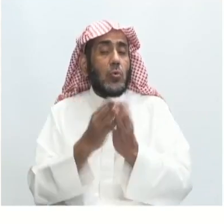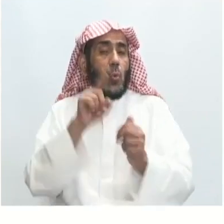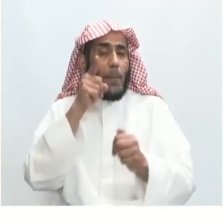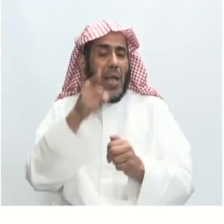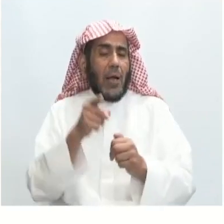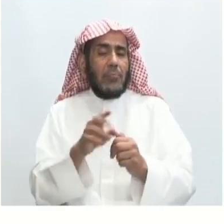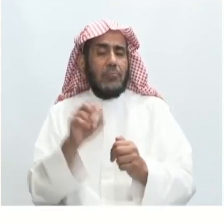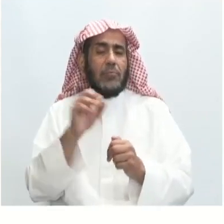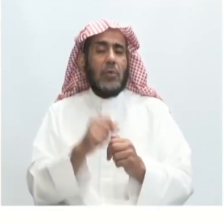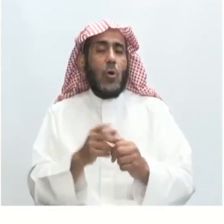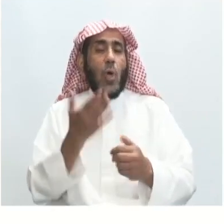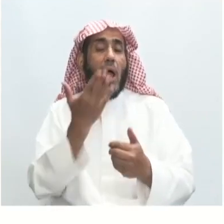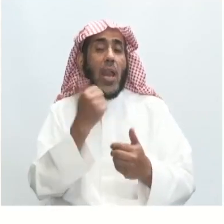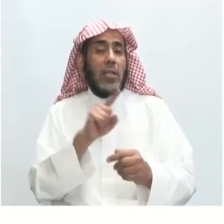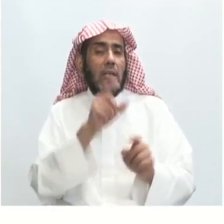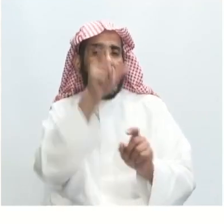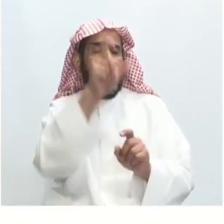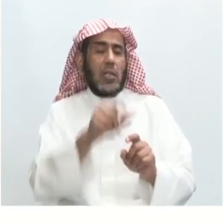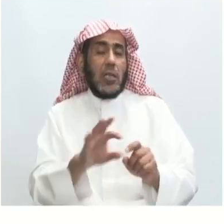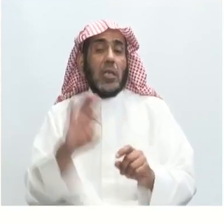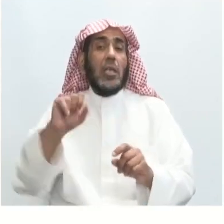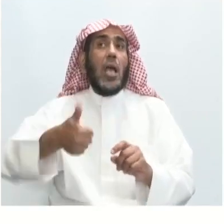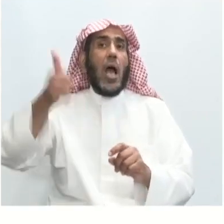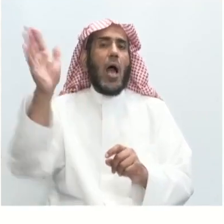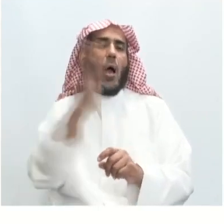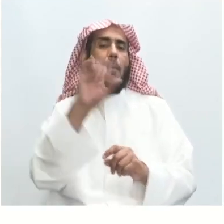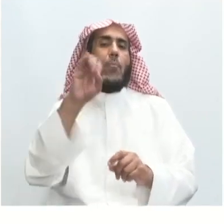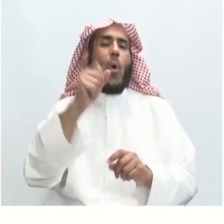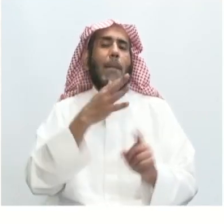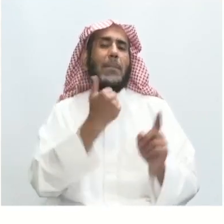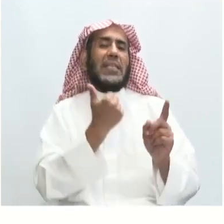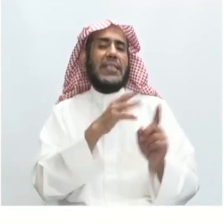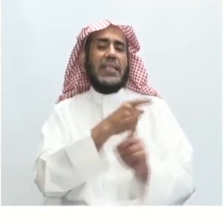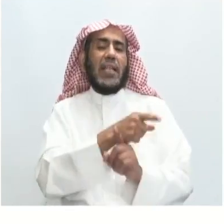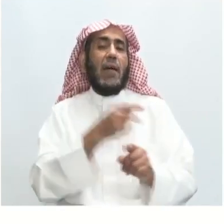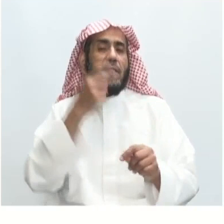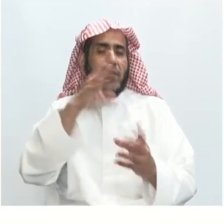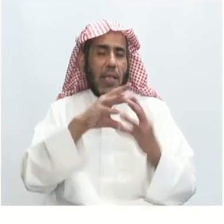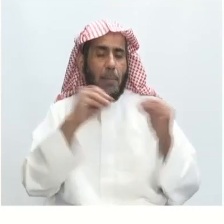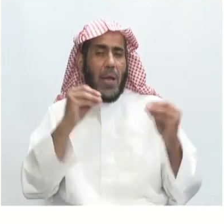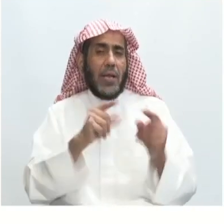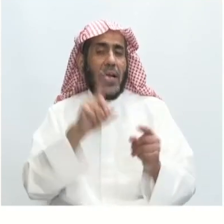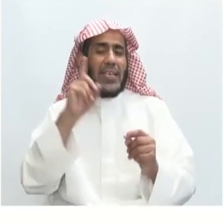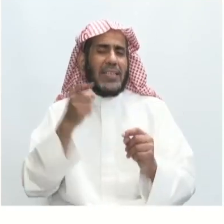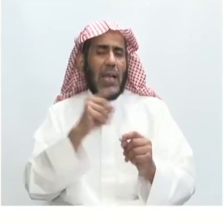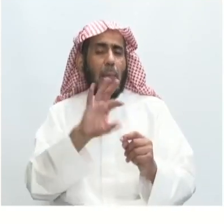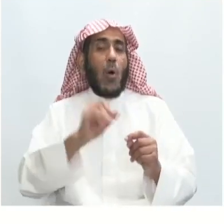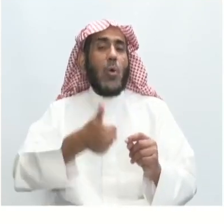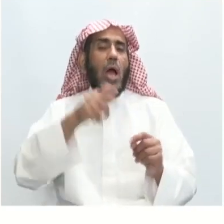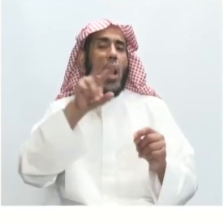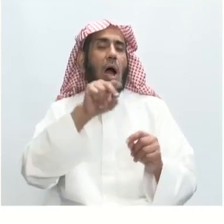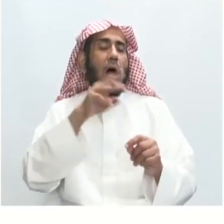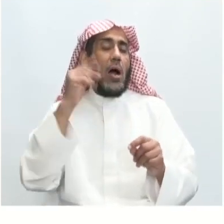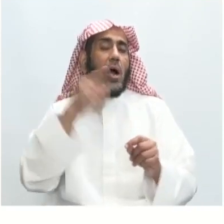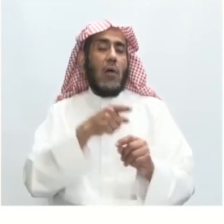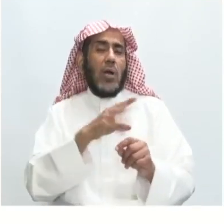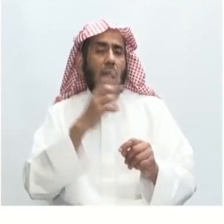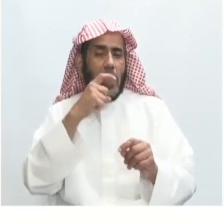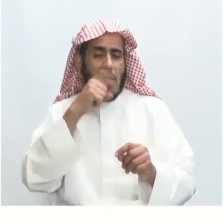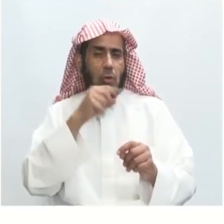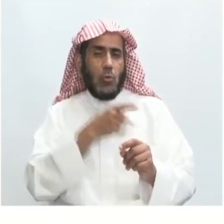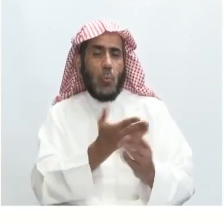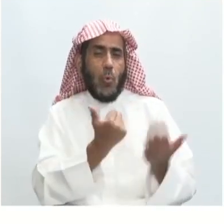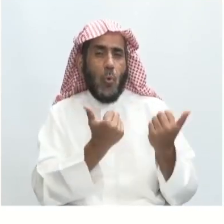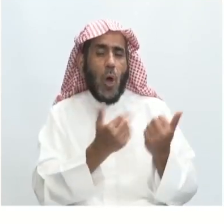واذا ناديت احدا فقلت يا محمد وهذا معي ايضا فيه معنى الطلب او يا اخ فانما تطلب